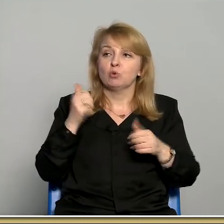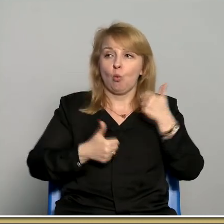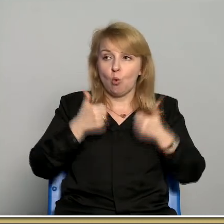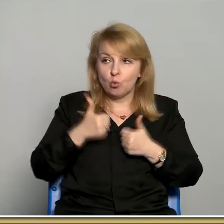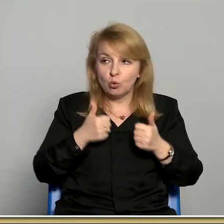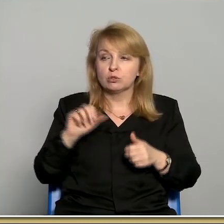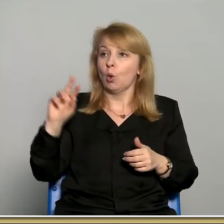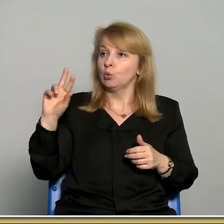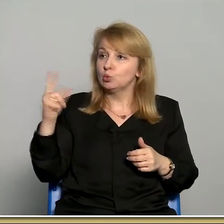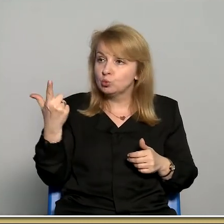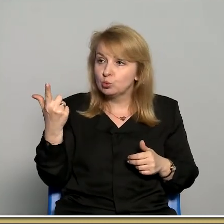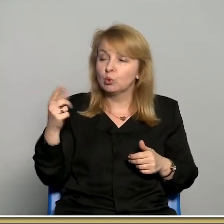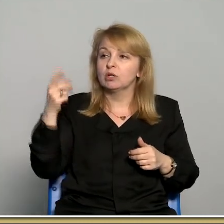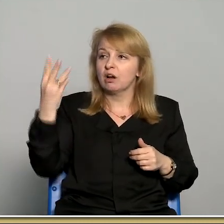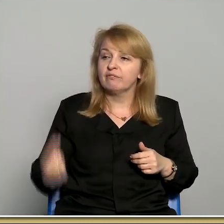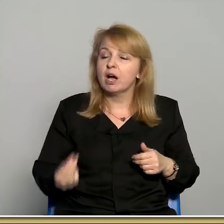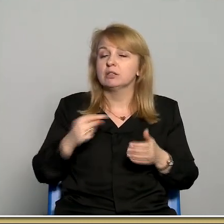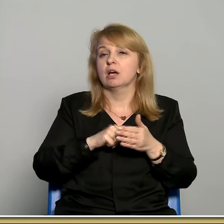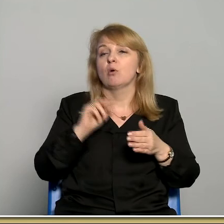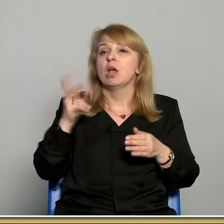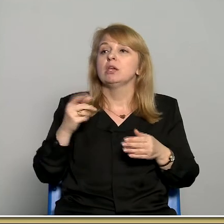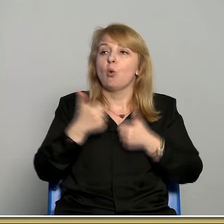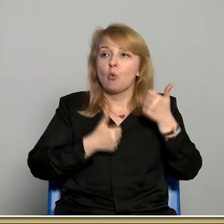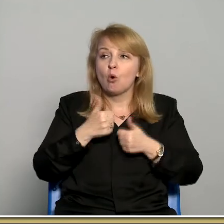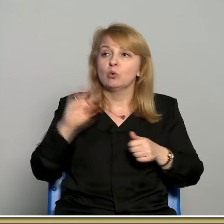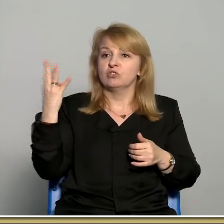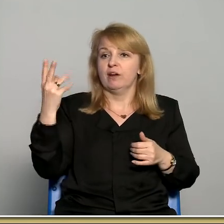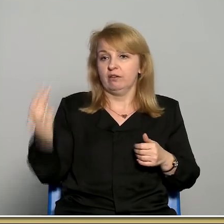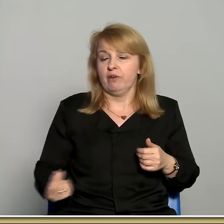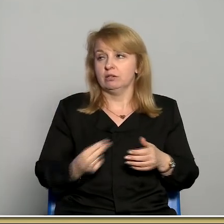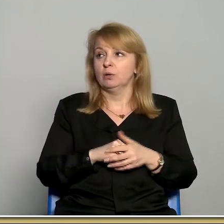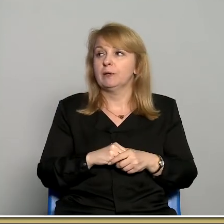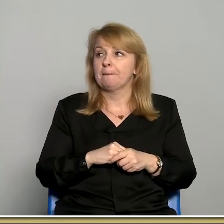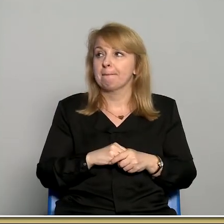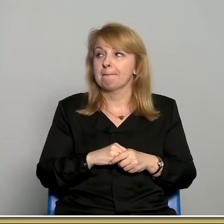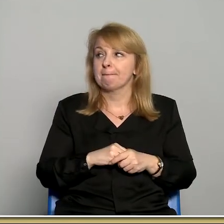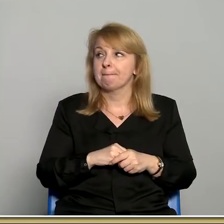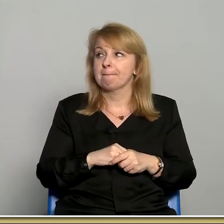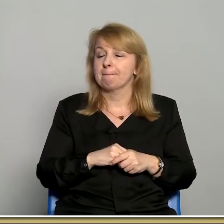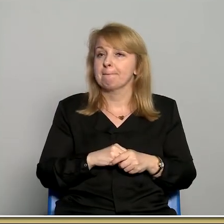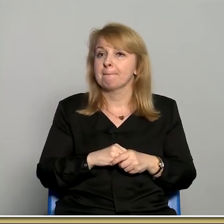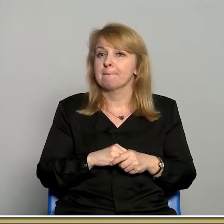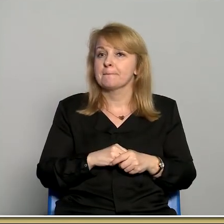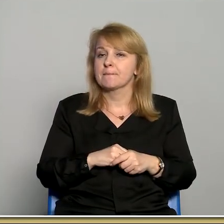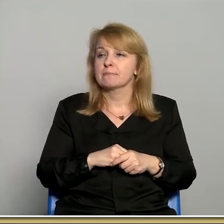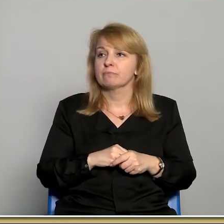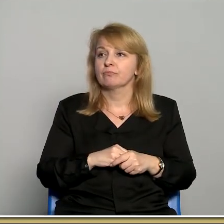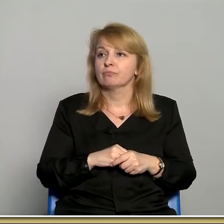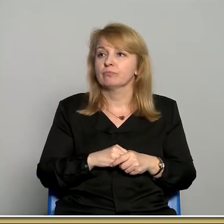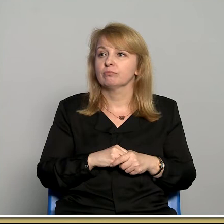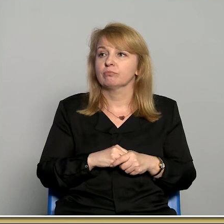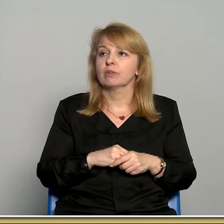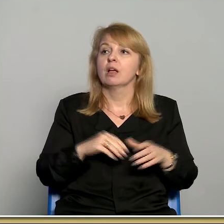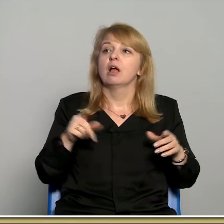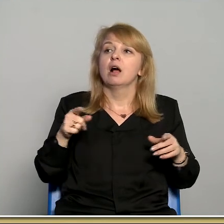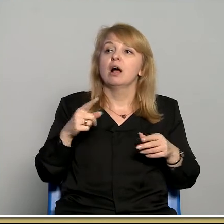Pałerze drugi kwartał i konkursowe w RPO czwarty kwartał. Proszę Państwa, niezależnie od regionalnego